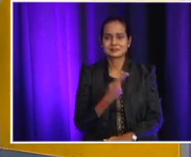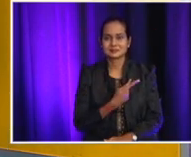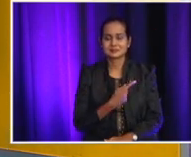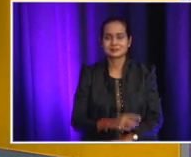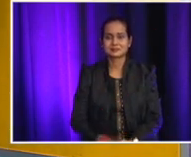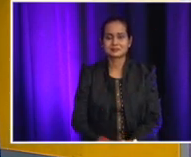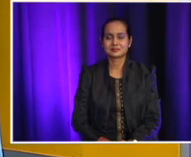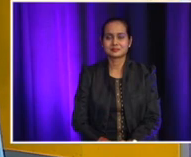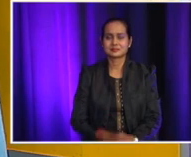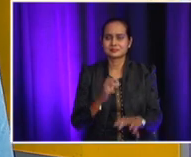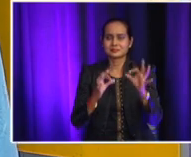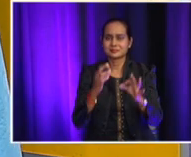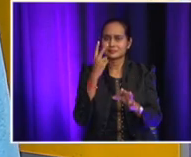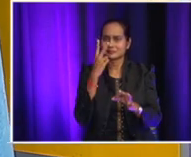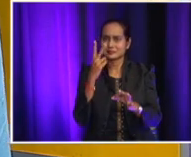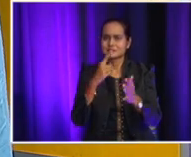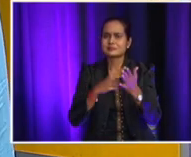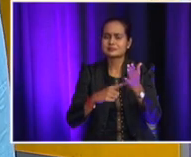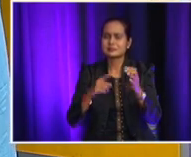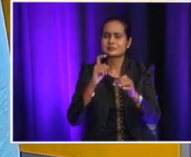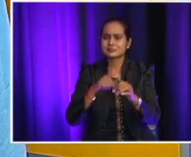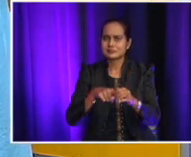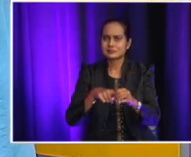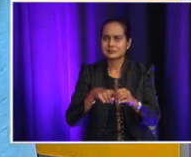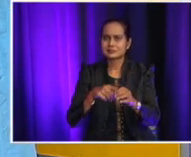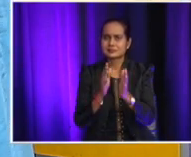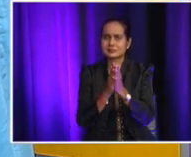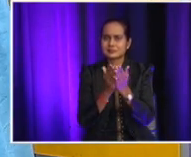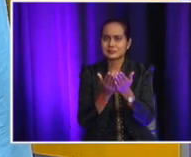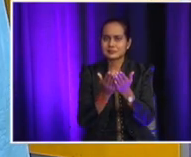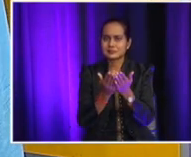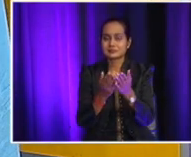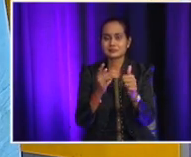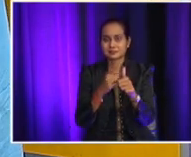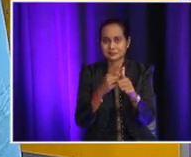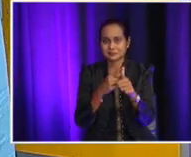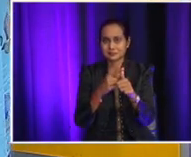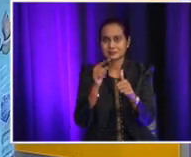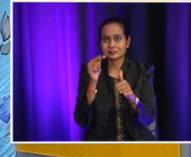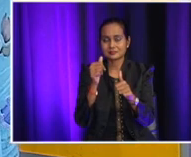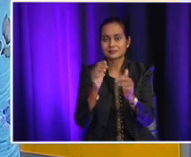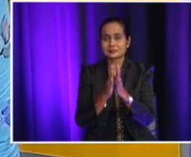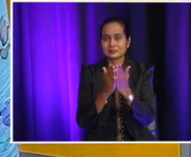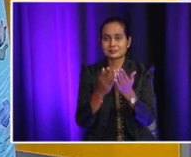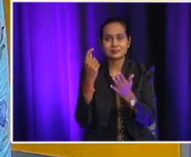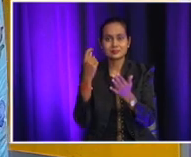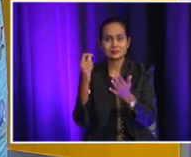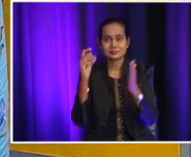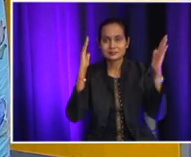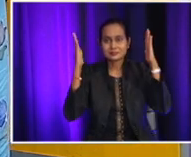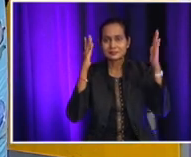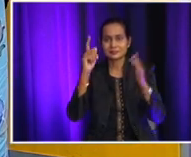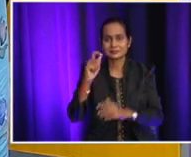aku kaitan buku nih ya yang pertama memanglah ini buku teks bahasa Melayu tingkatan 5